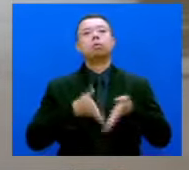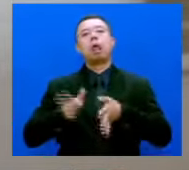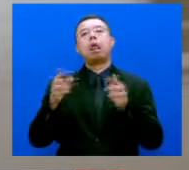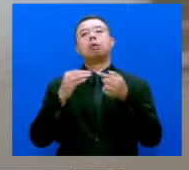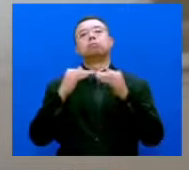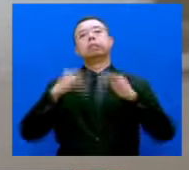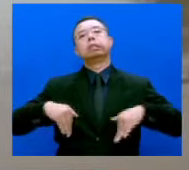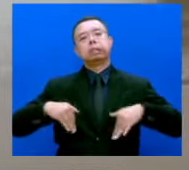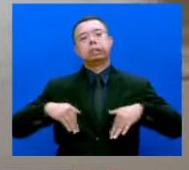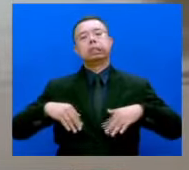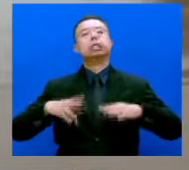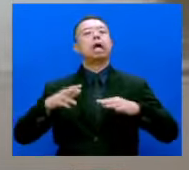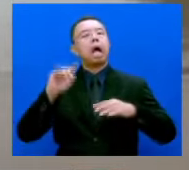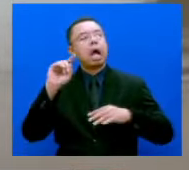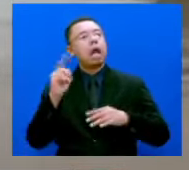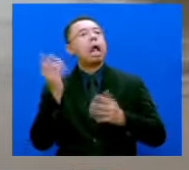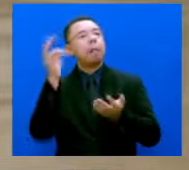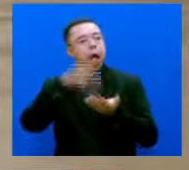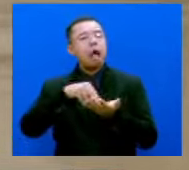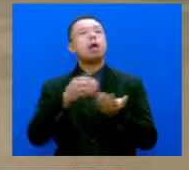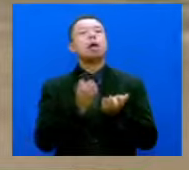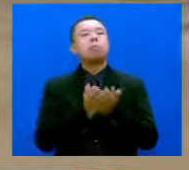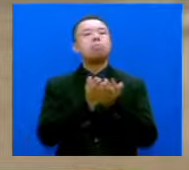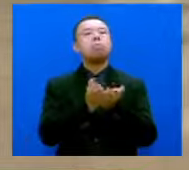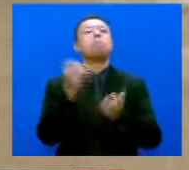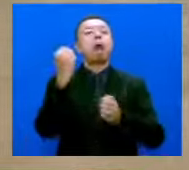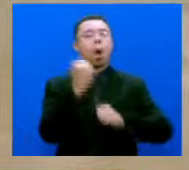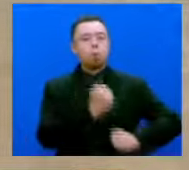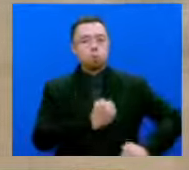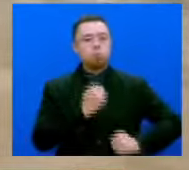dan hanya bisa dilalui menggunakan perahu sampan.